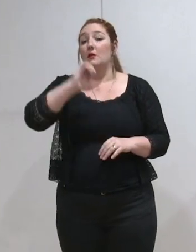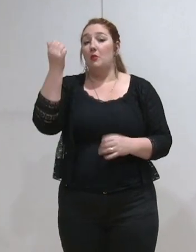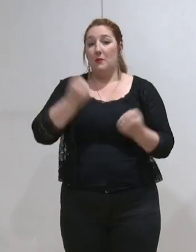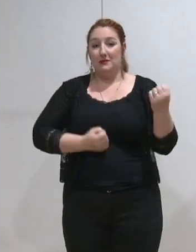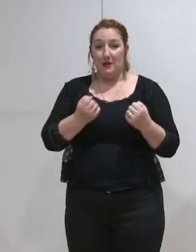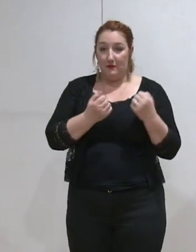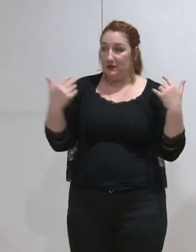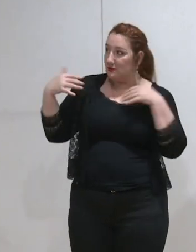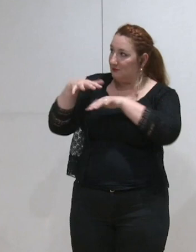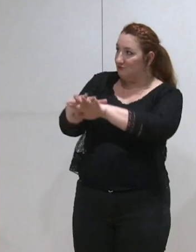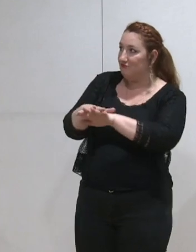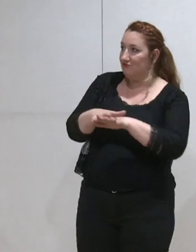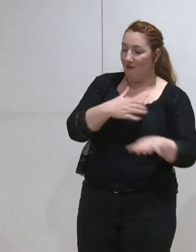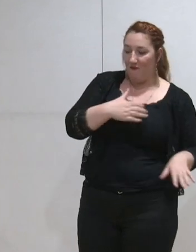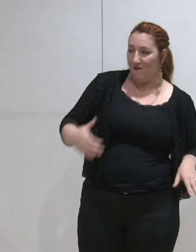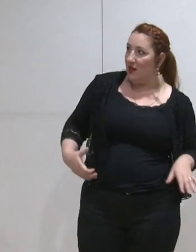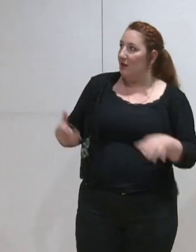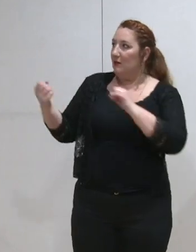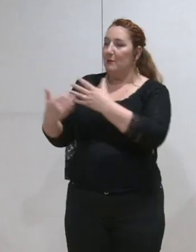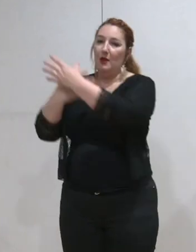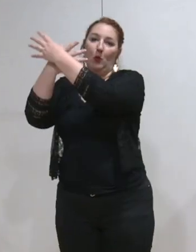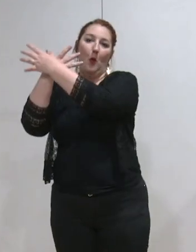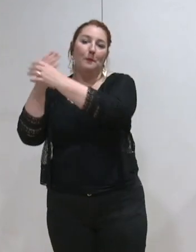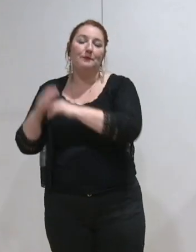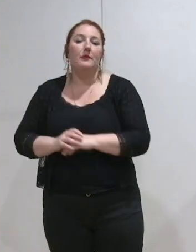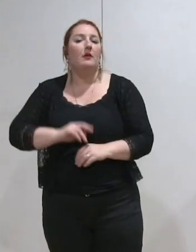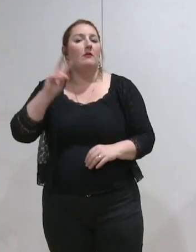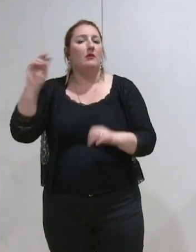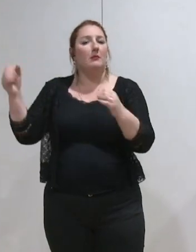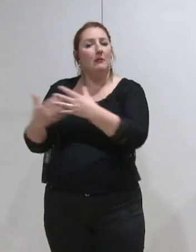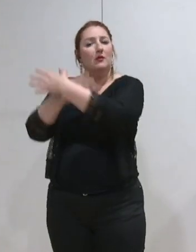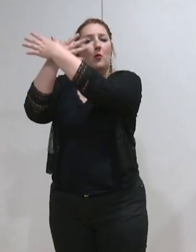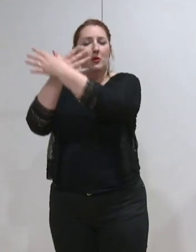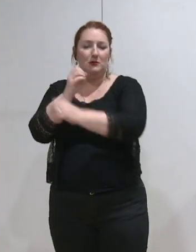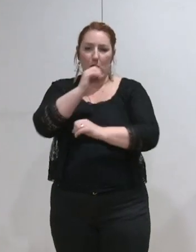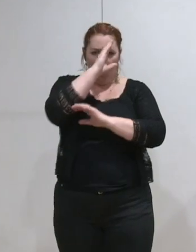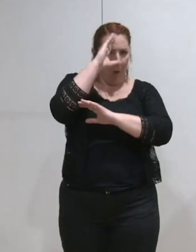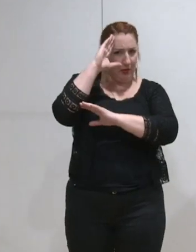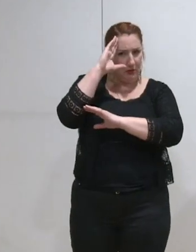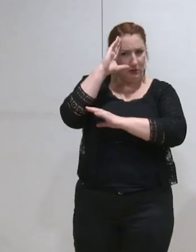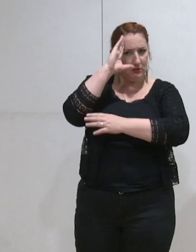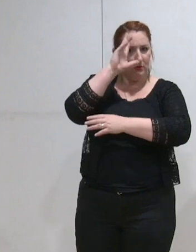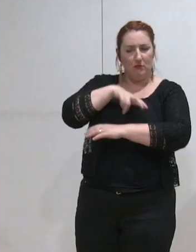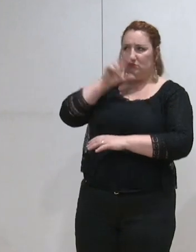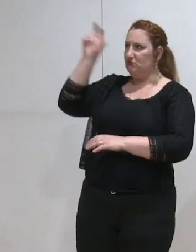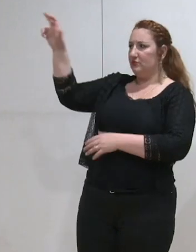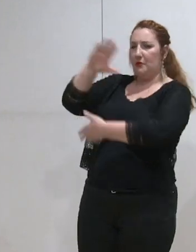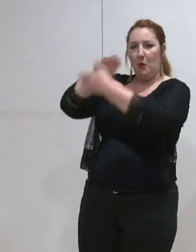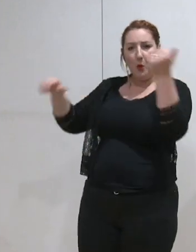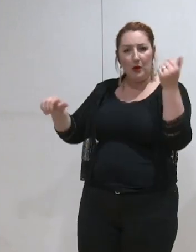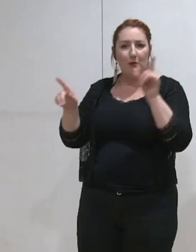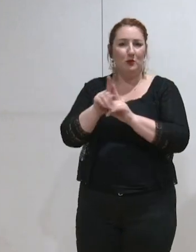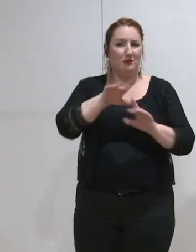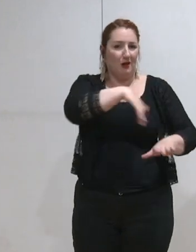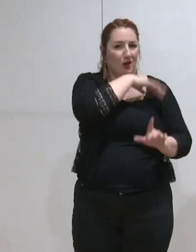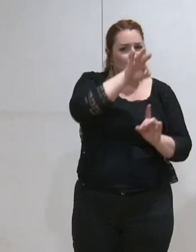à l'intercommunalité la métropole ce n'est pas seulement un transfert de compéten et d'agents à l'échelle intercommunale c'est aussi une nouvelle